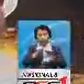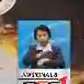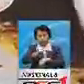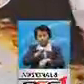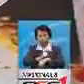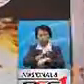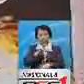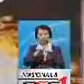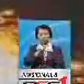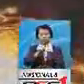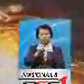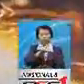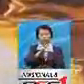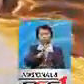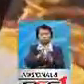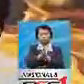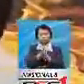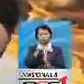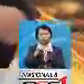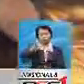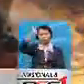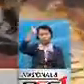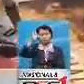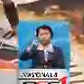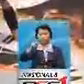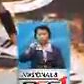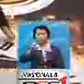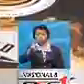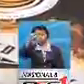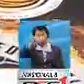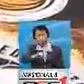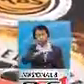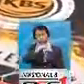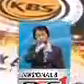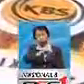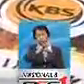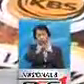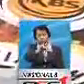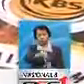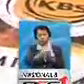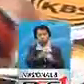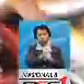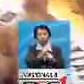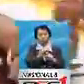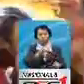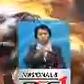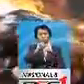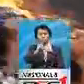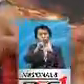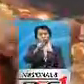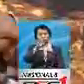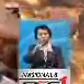Mohamad Nazri sutari muncul pemenang Nazri menewaskan peninju berusia 42 tahun dari UK Anthony